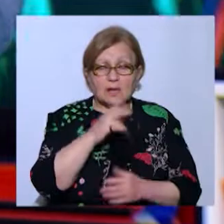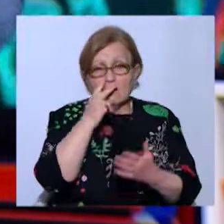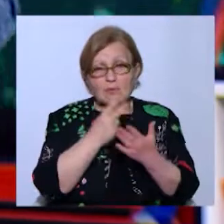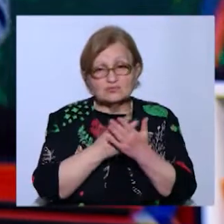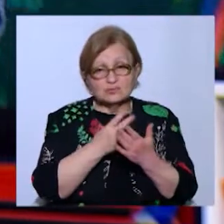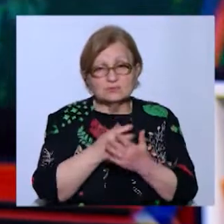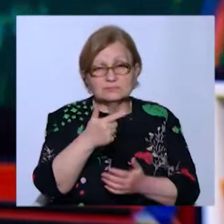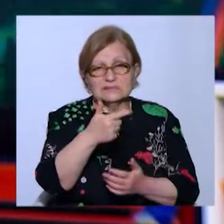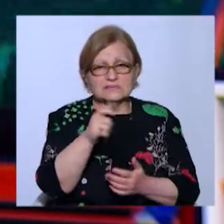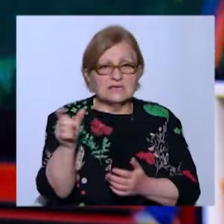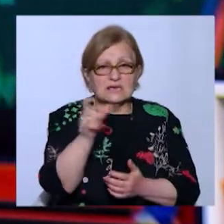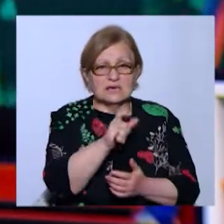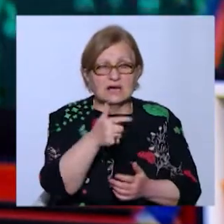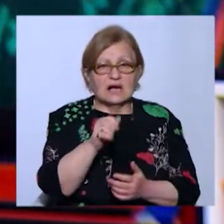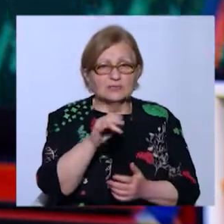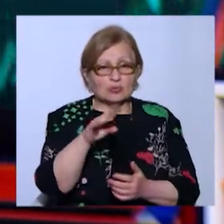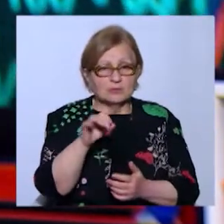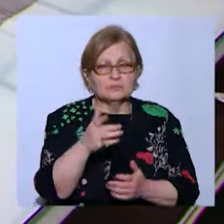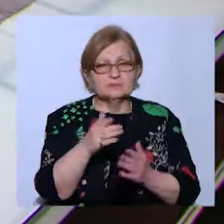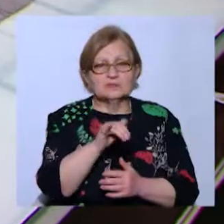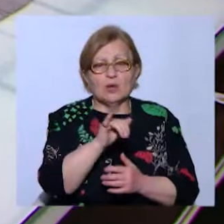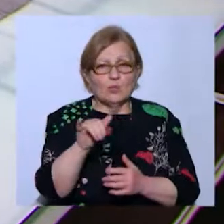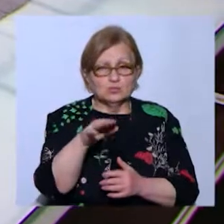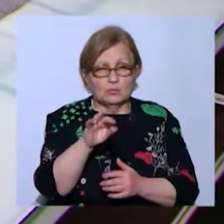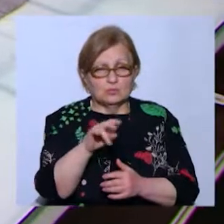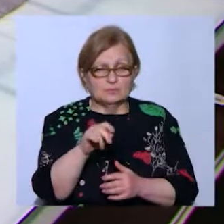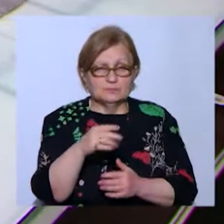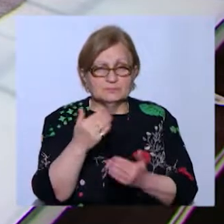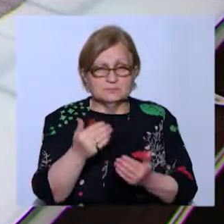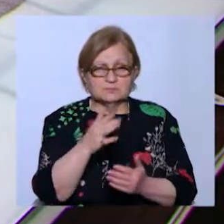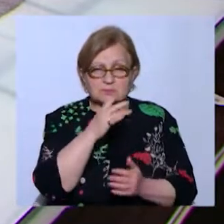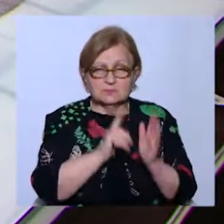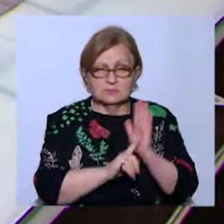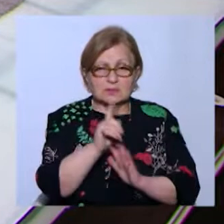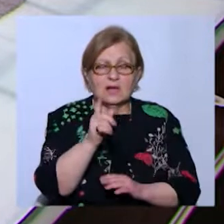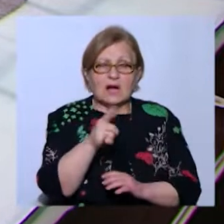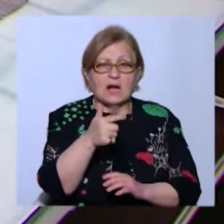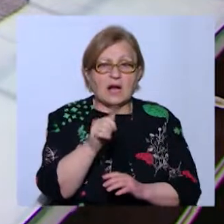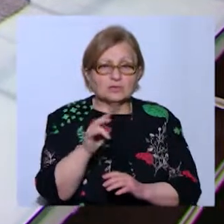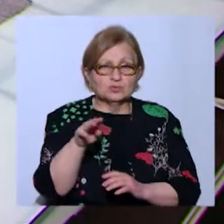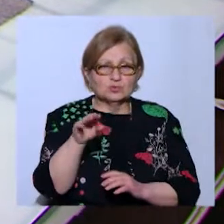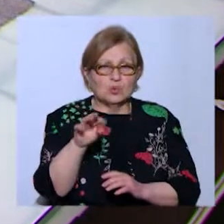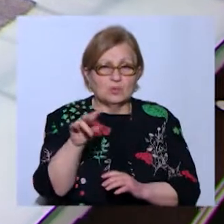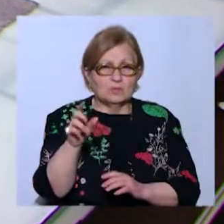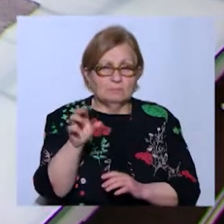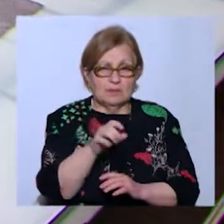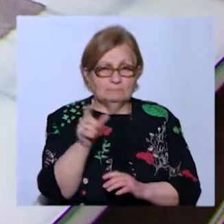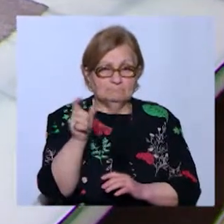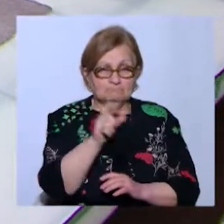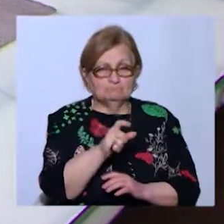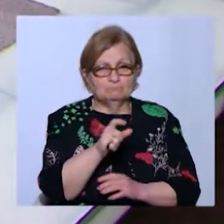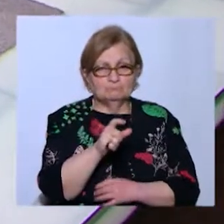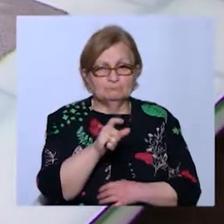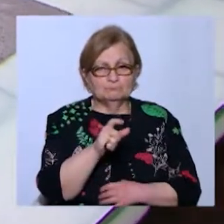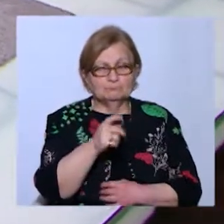მაჩვენებლიანი განტოლებებისა და უტოლობების ამოსახსნელად. ჯერ დავიწყოთ განტოლებით. ვთქვათ, შევძელით და